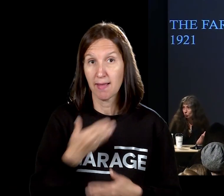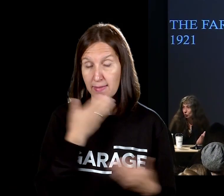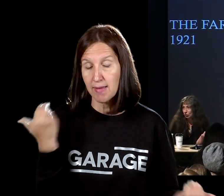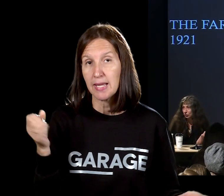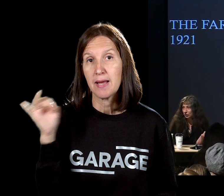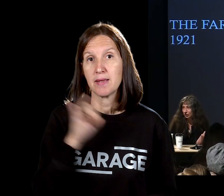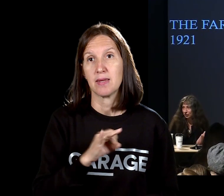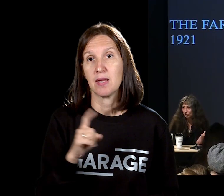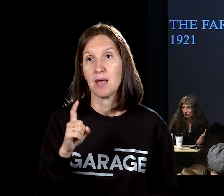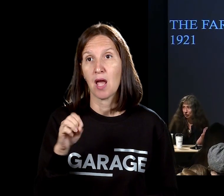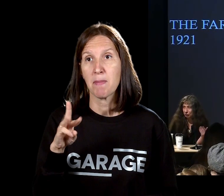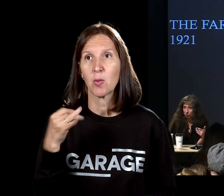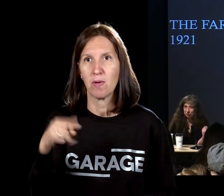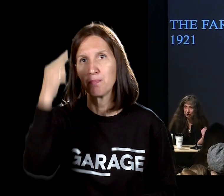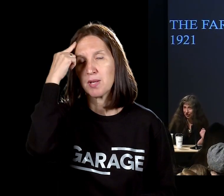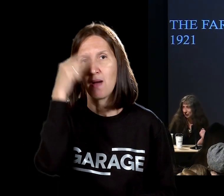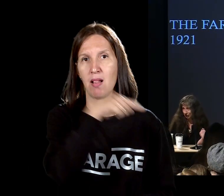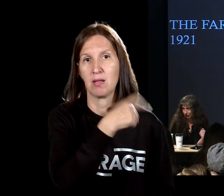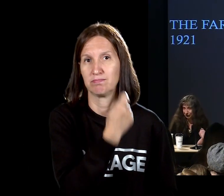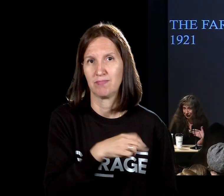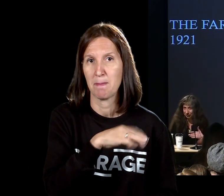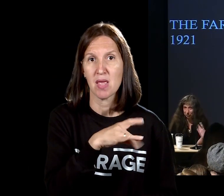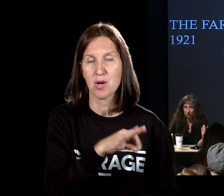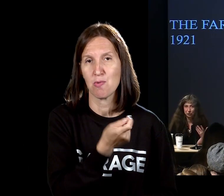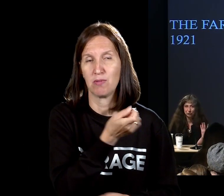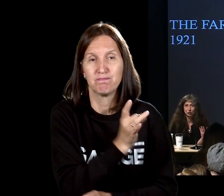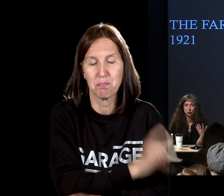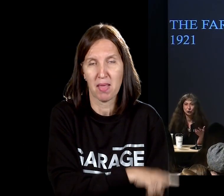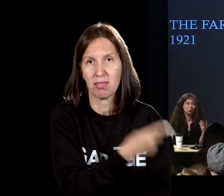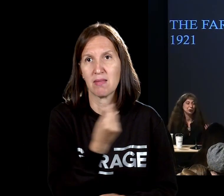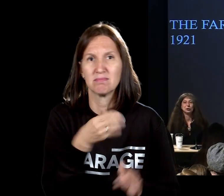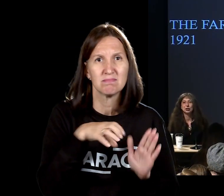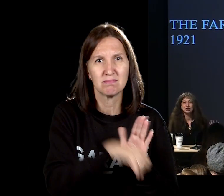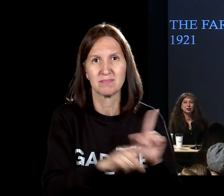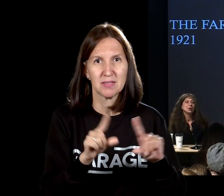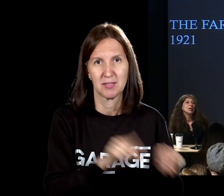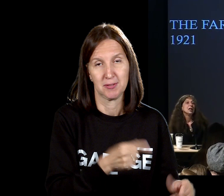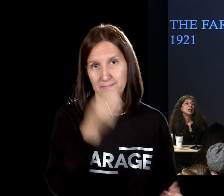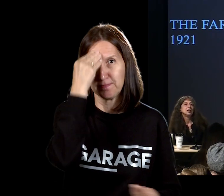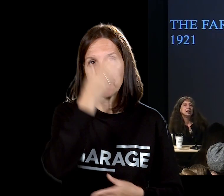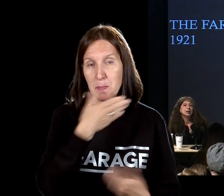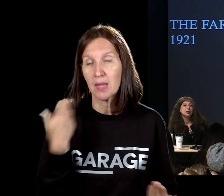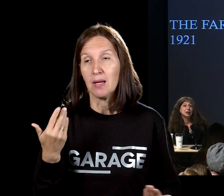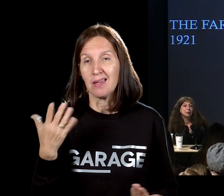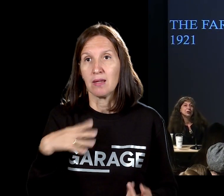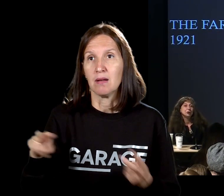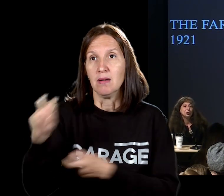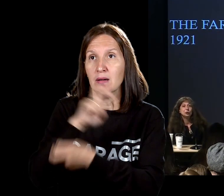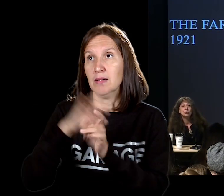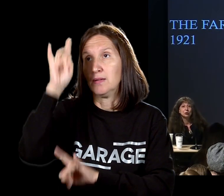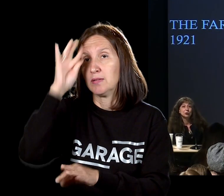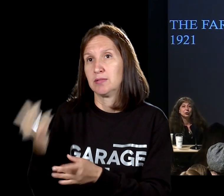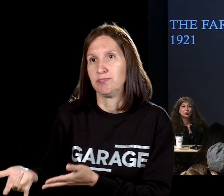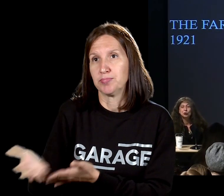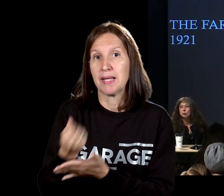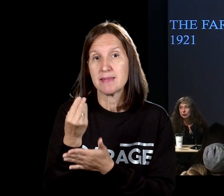Миро еще более бедный, да, что с ним нельзя торговаться, и как бы находит возможность купить эту картину. И описывает